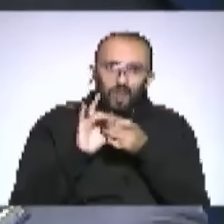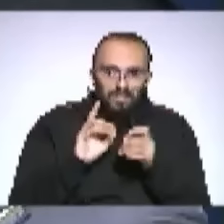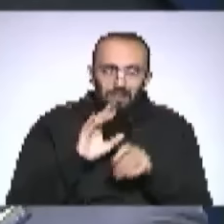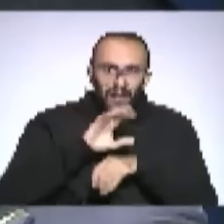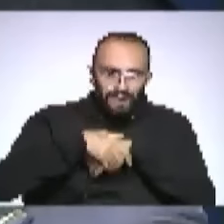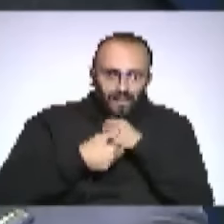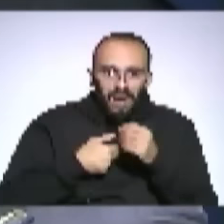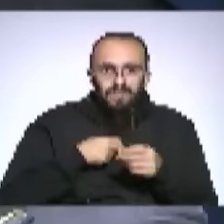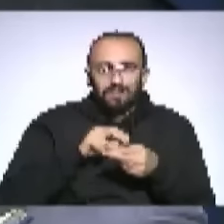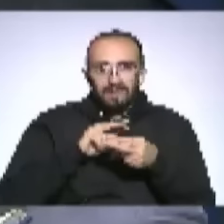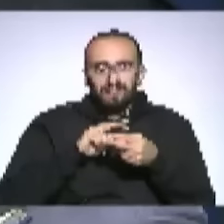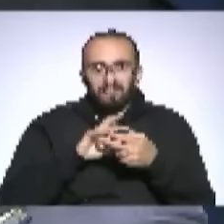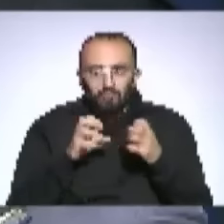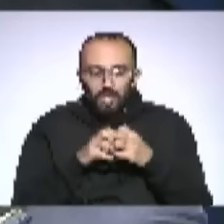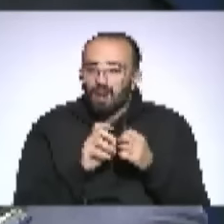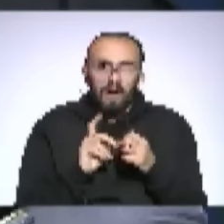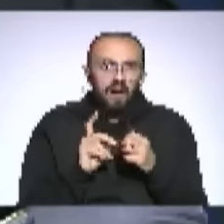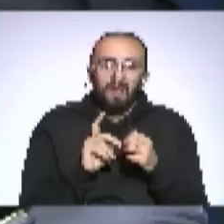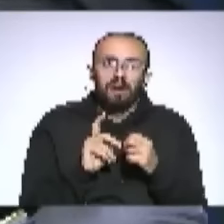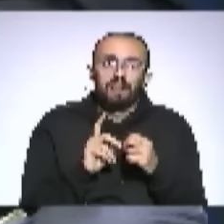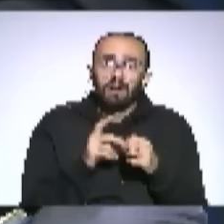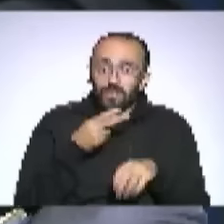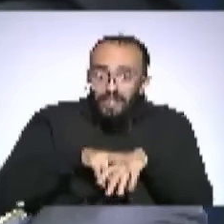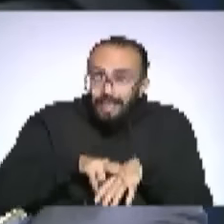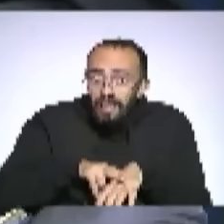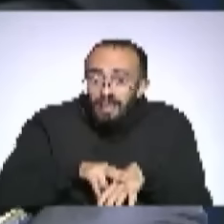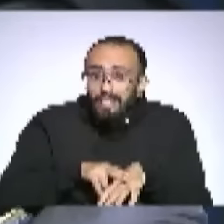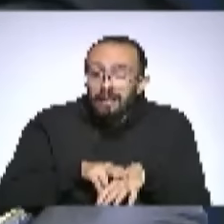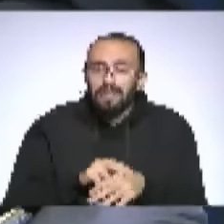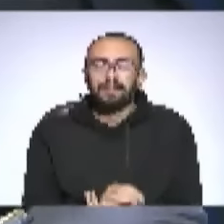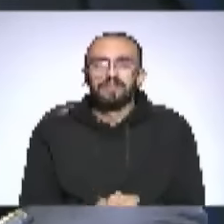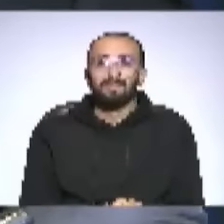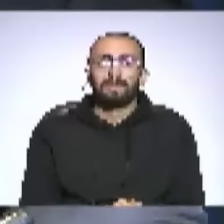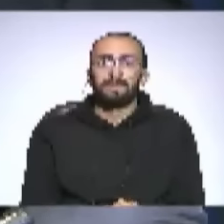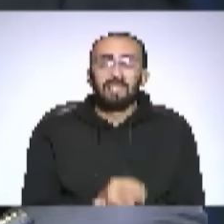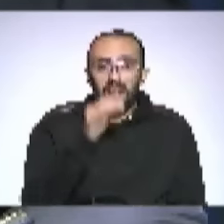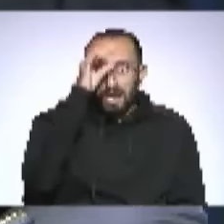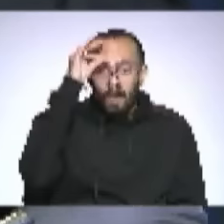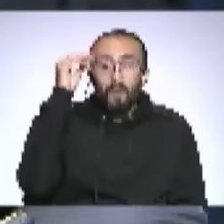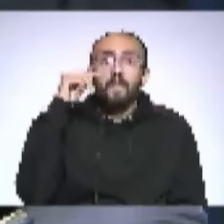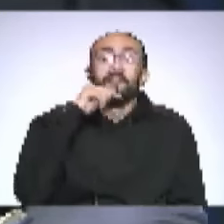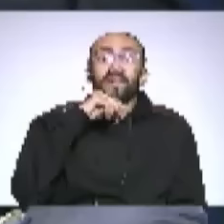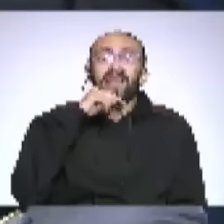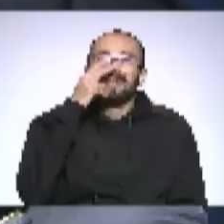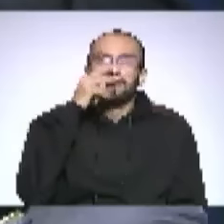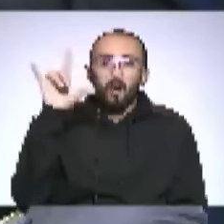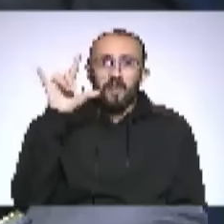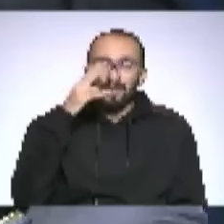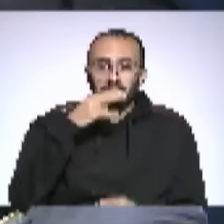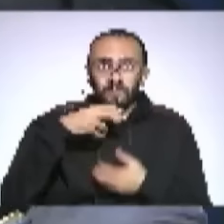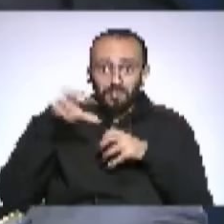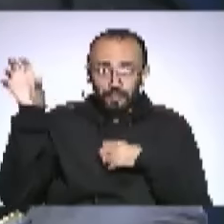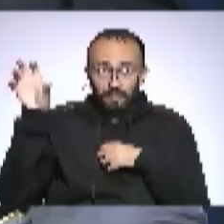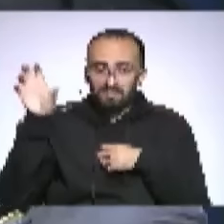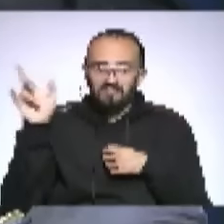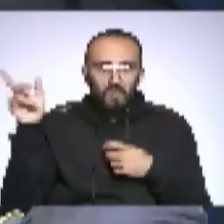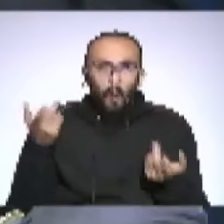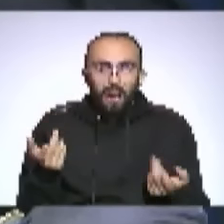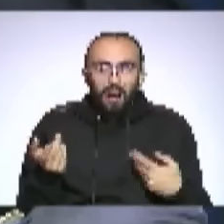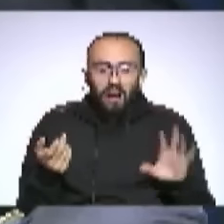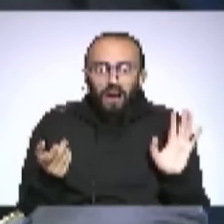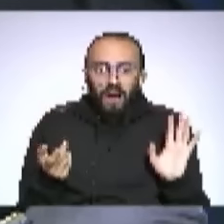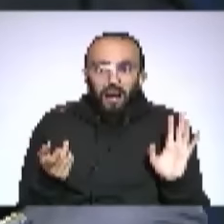وبيخطرلي صح اقولها تاني لو قت علاقتها انتهت ما كانش هطرد خطيبته كانش هيفرق